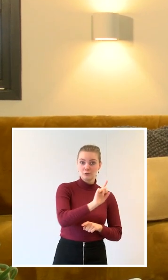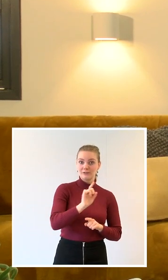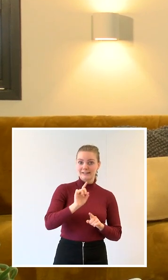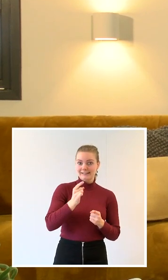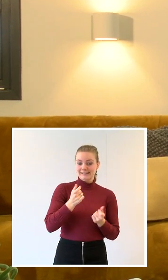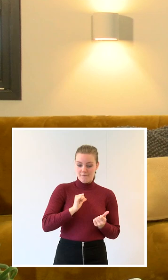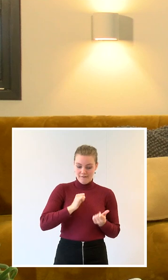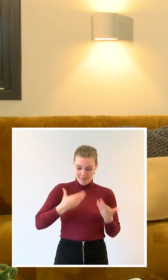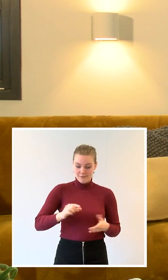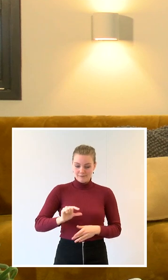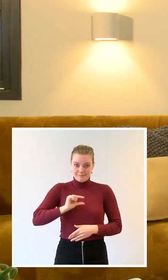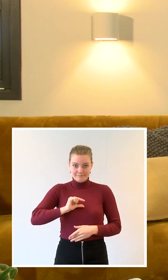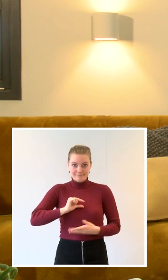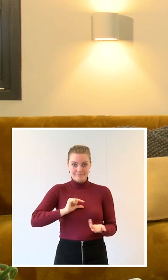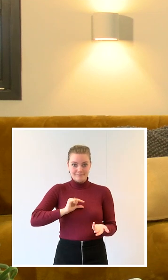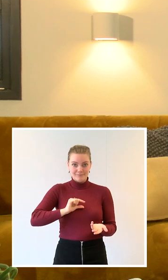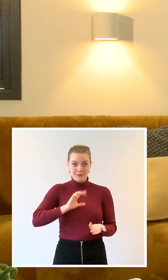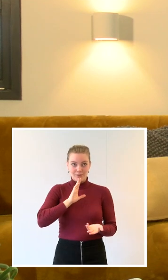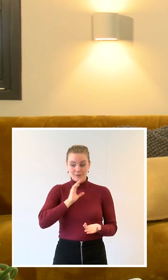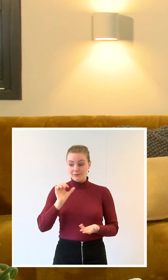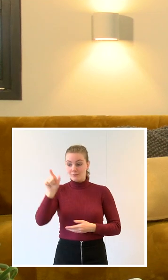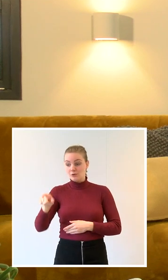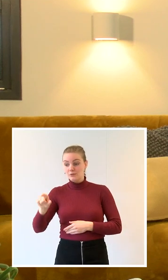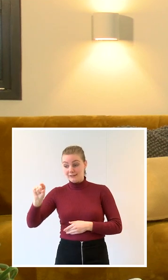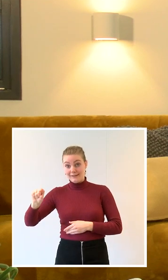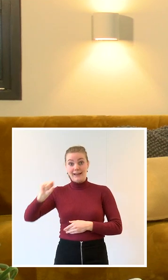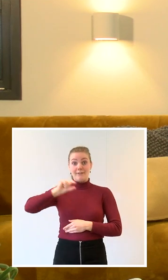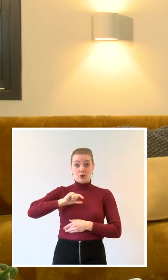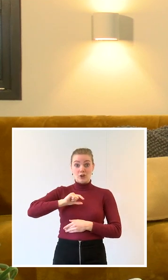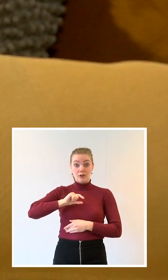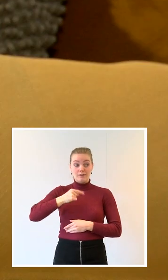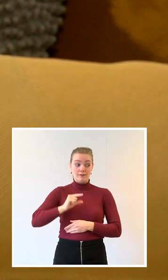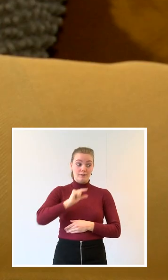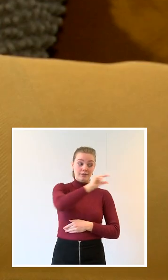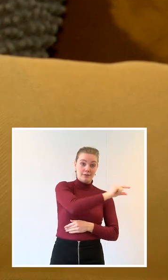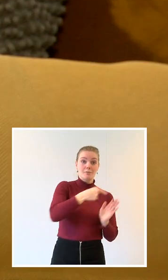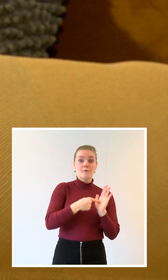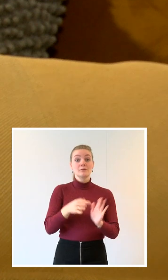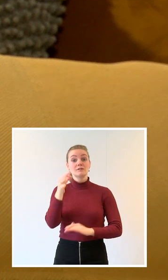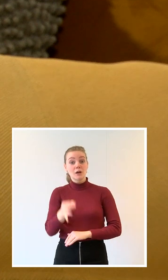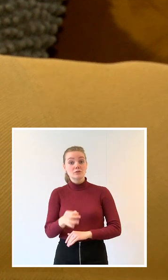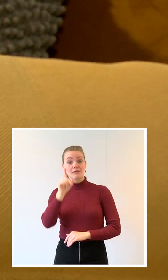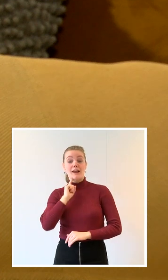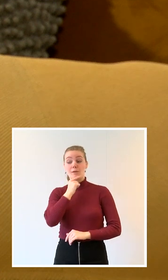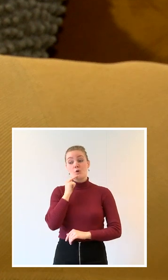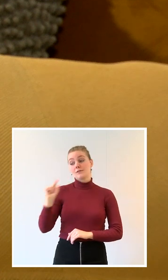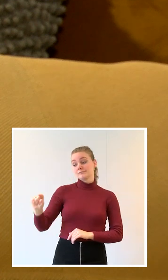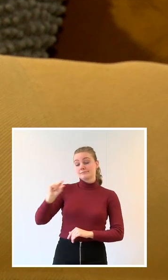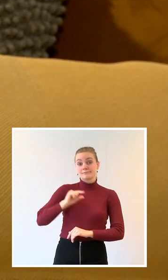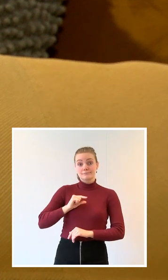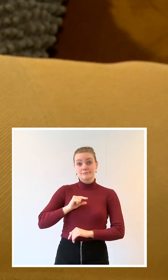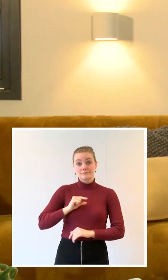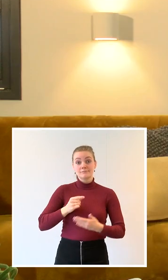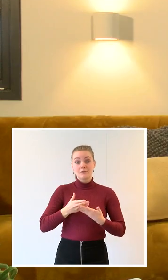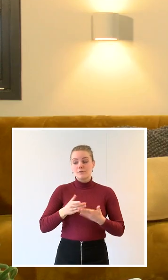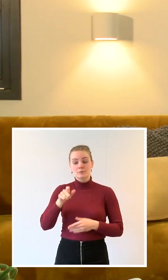knikkers van iemand anders hebt gekregen, thuis van je vader of van je moeder, degene die je opvoedt,